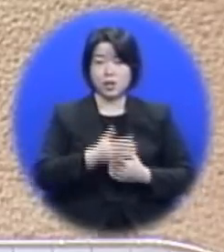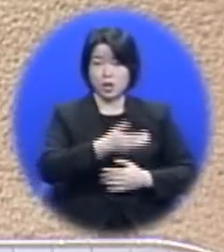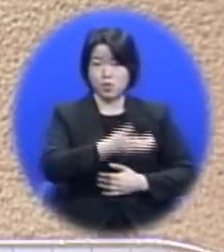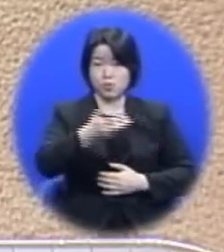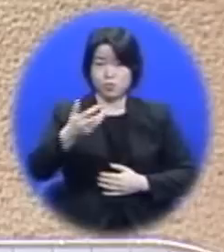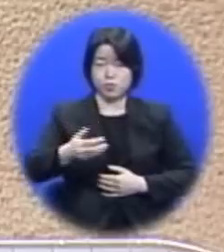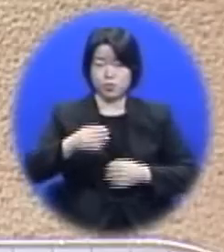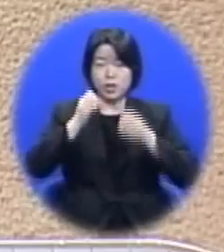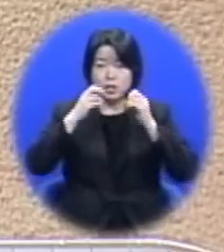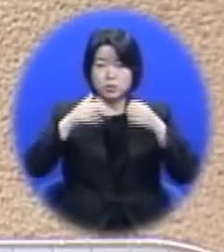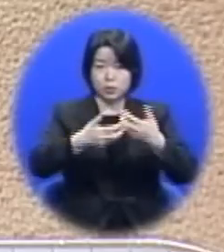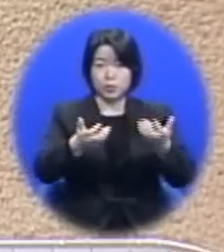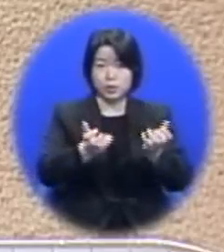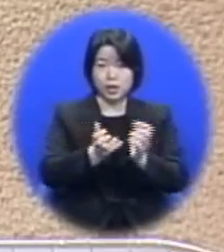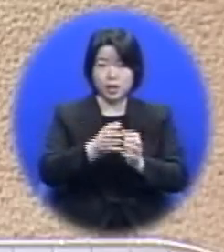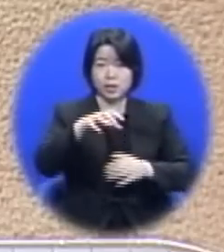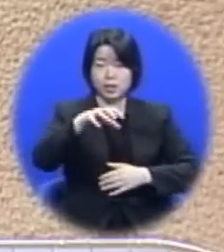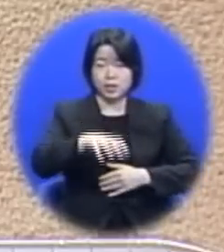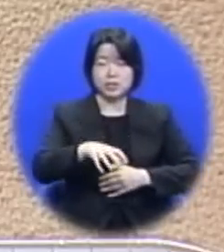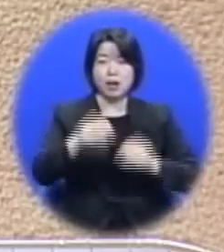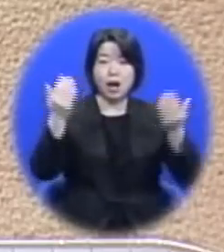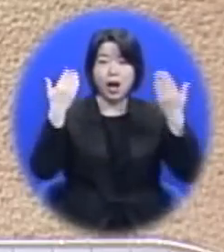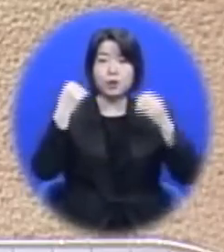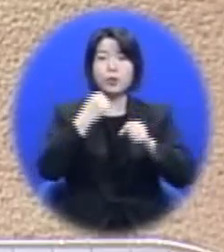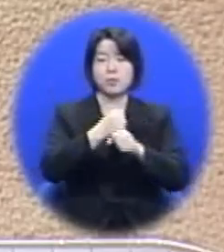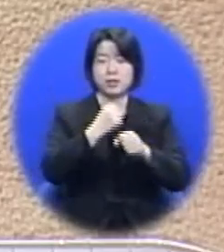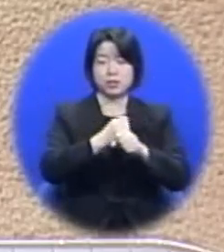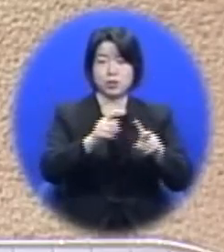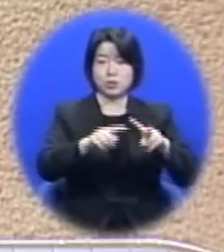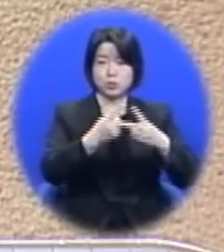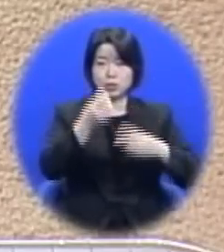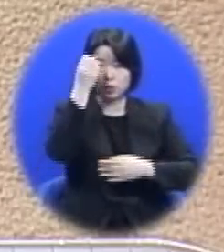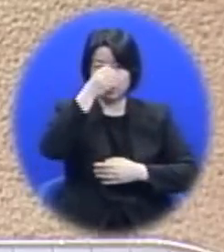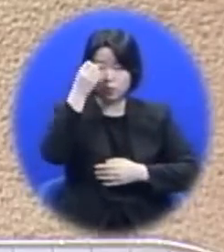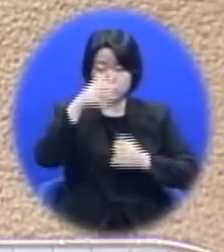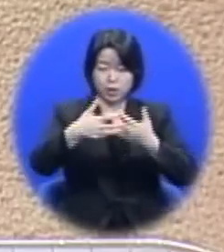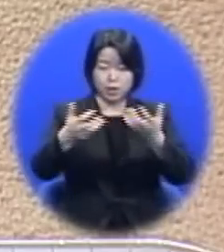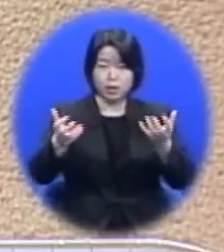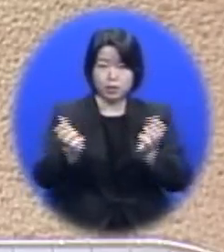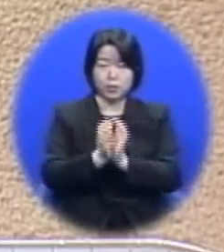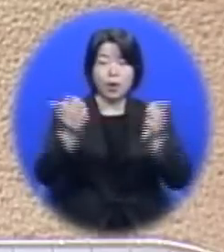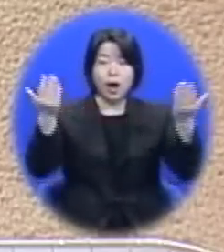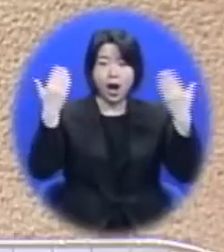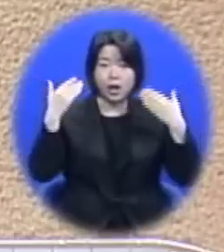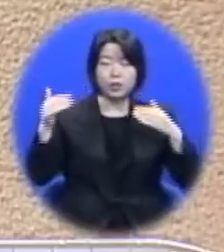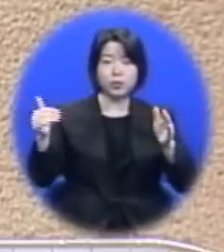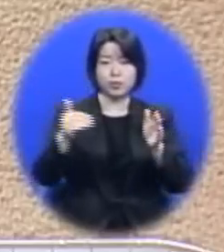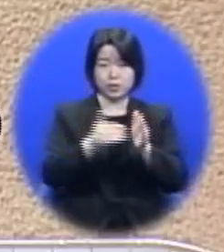순회선교단에서 학교를 하나 만들었습니다. 초등학교부터 고등학교 학생들까지.